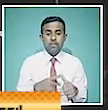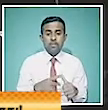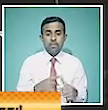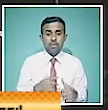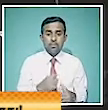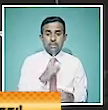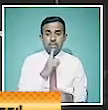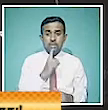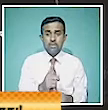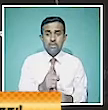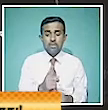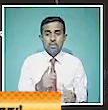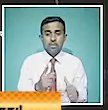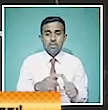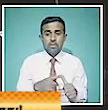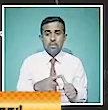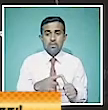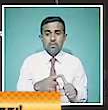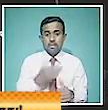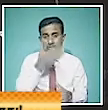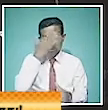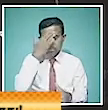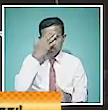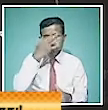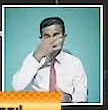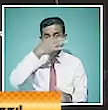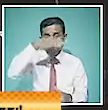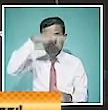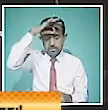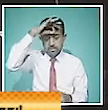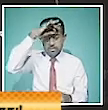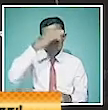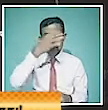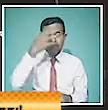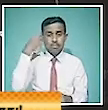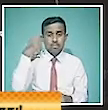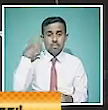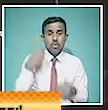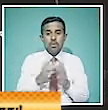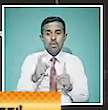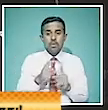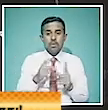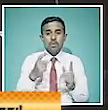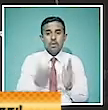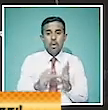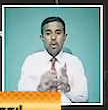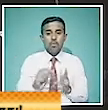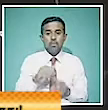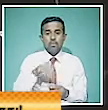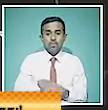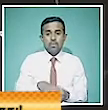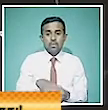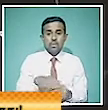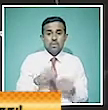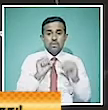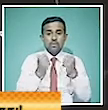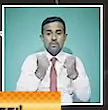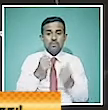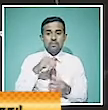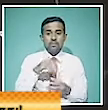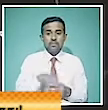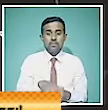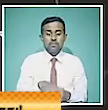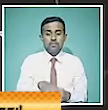அக்கரைப்பற்றிலே தமிழர்கள், முஸ்லிம்கள், சிங்கள மக்கள் எல்லோரும் அந்த டிஆர்ஓ டிவிஷனின் அவர்கள் வாழுகின்ற பொழுது, அவர்கள் தங்களுக்கு தேவையான